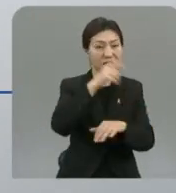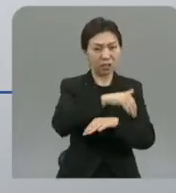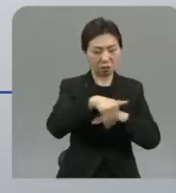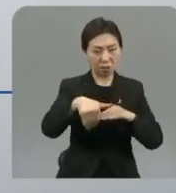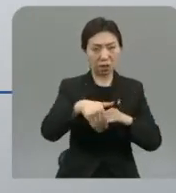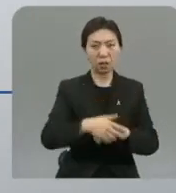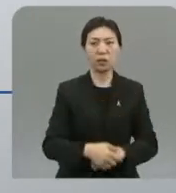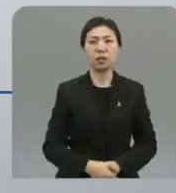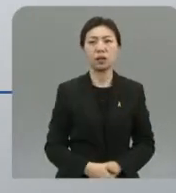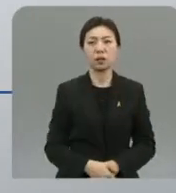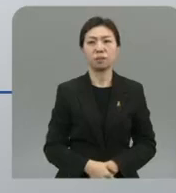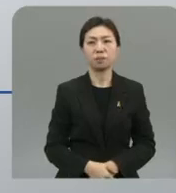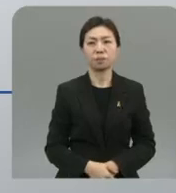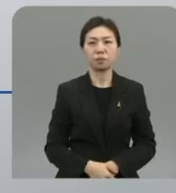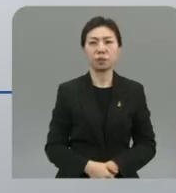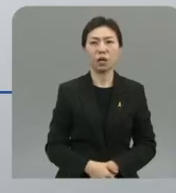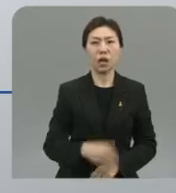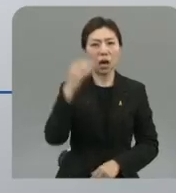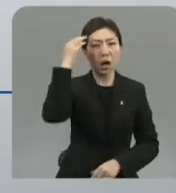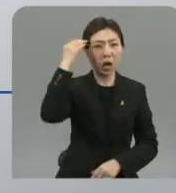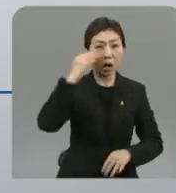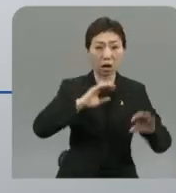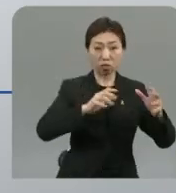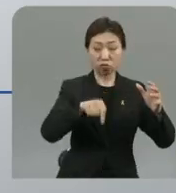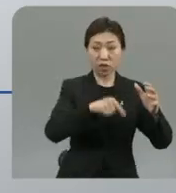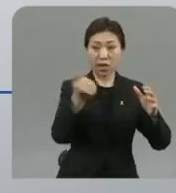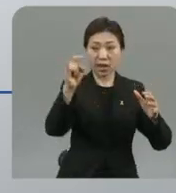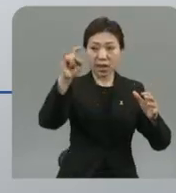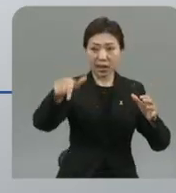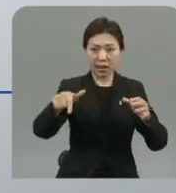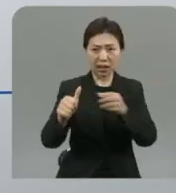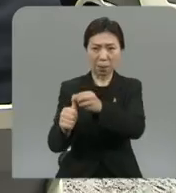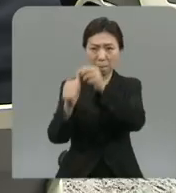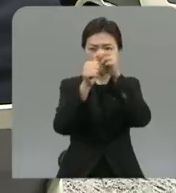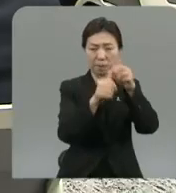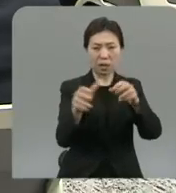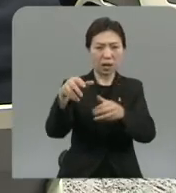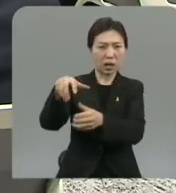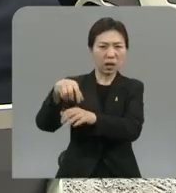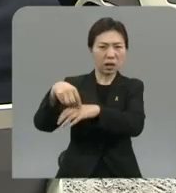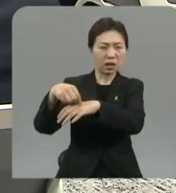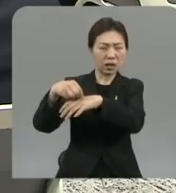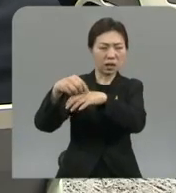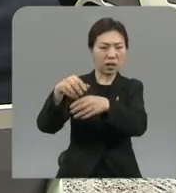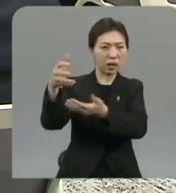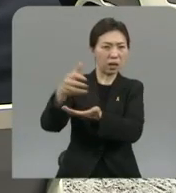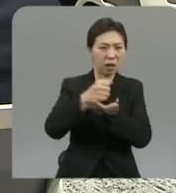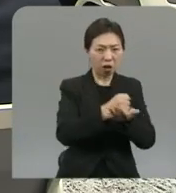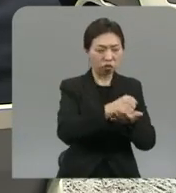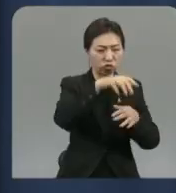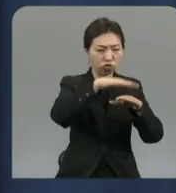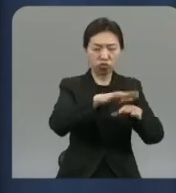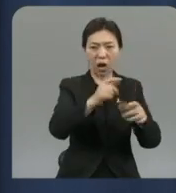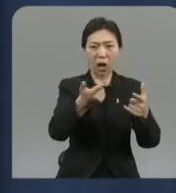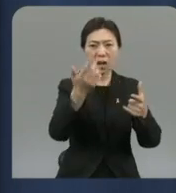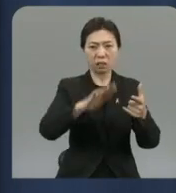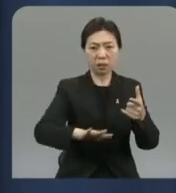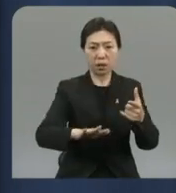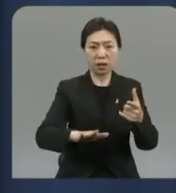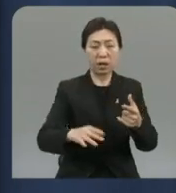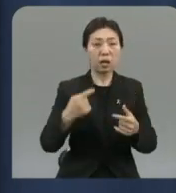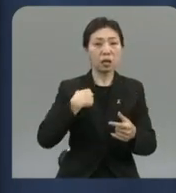となる議題は核の脅威が発生した際にアメリカが各資産を提供する拡大抑止の